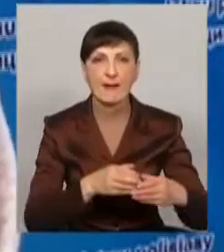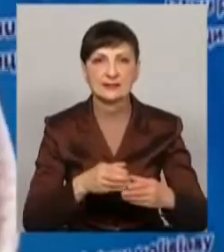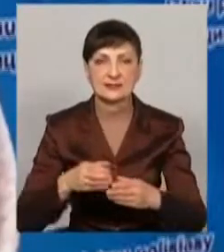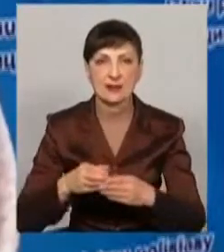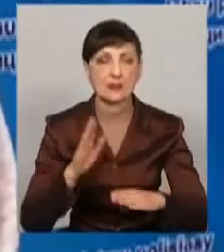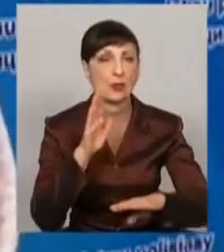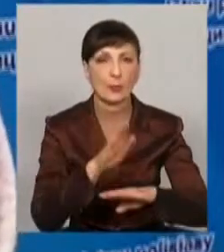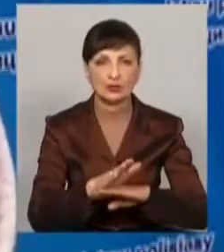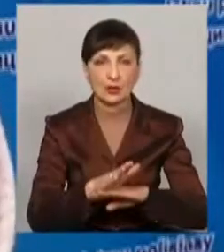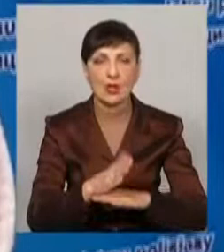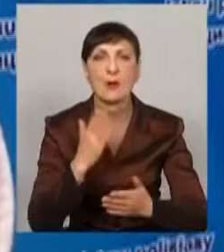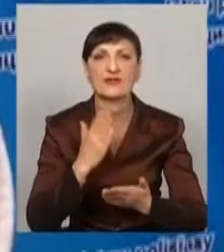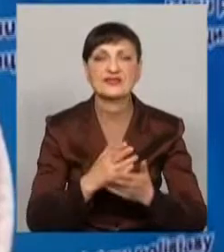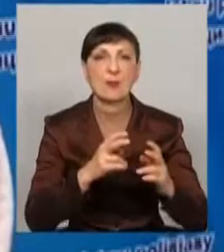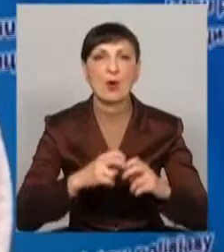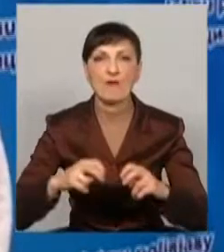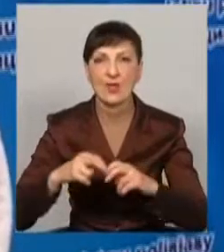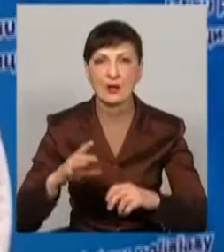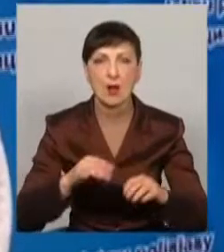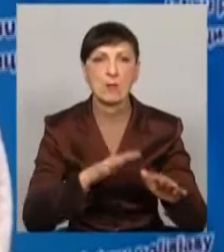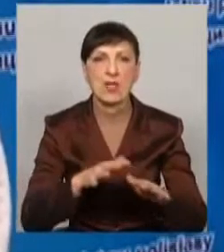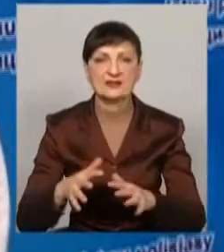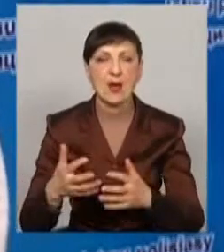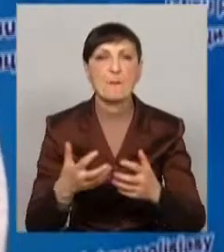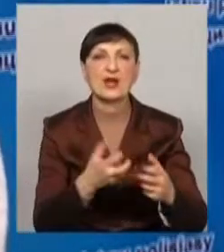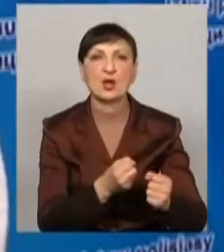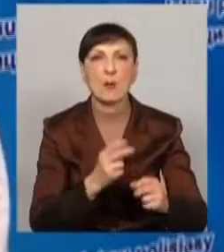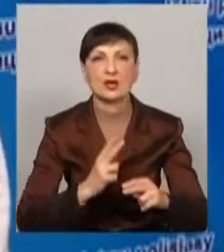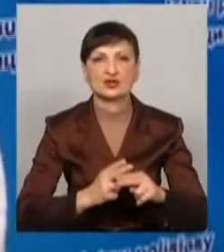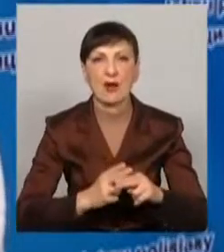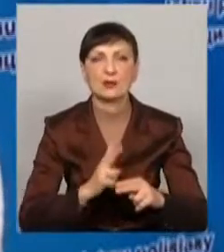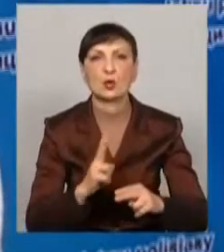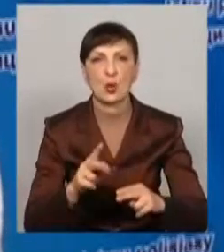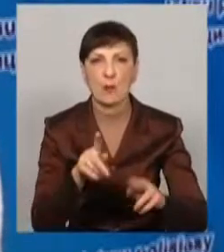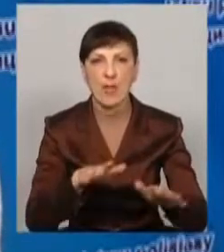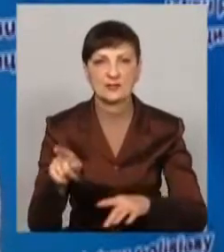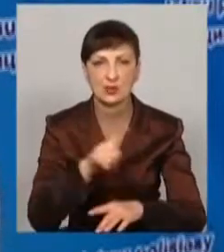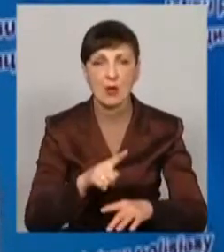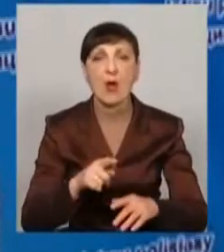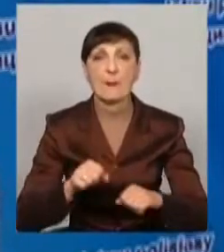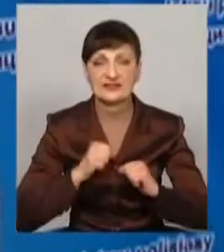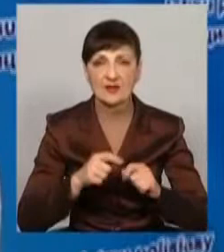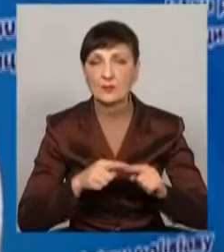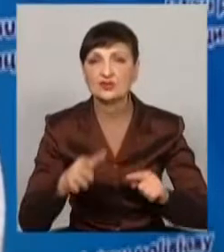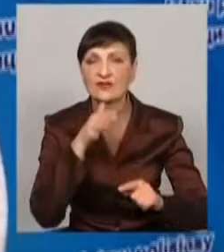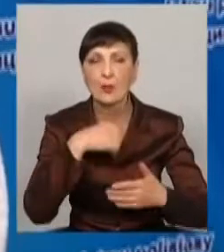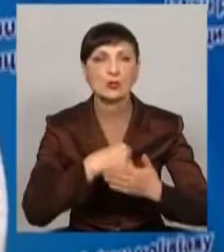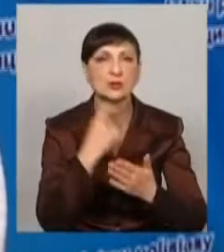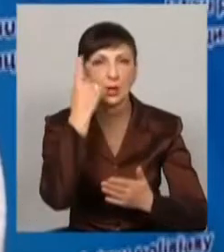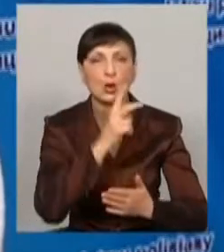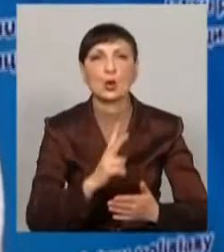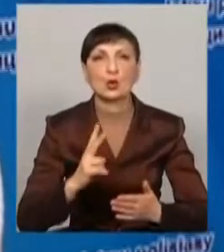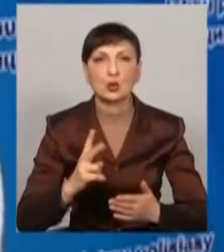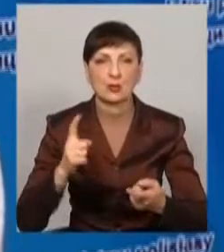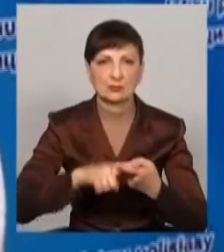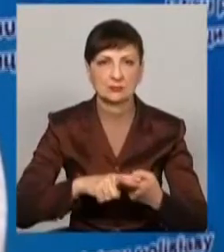дано поручение произвести проверку пунктов приемов металлолома. Постараемся в ближайшее время установить лиц, причастных